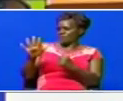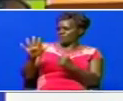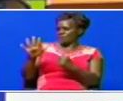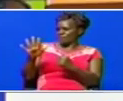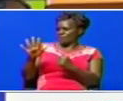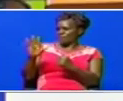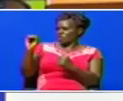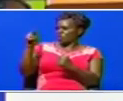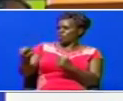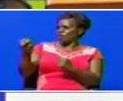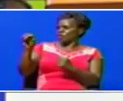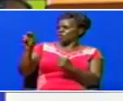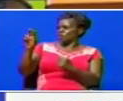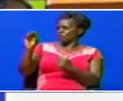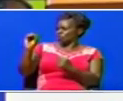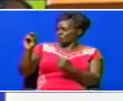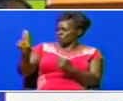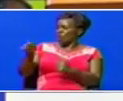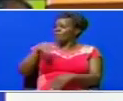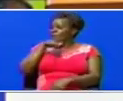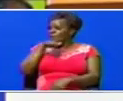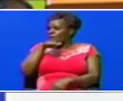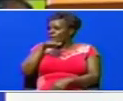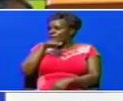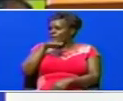0.20%. Raila Odinga,